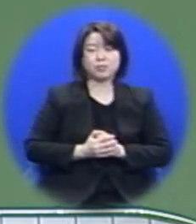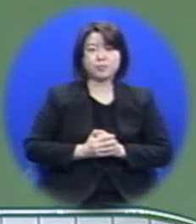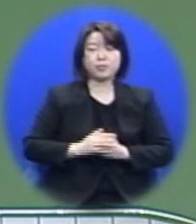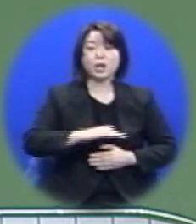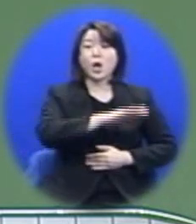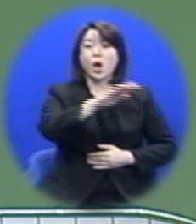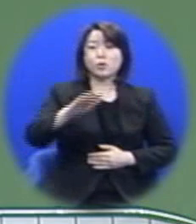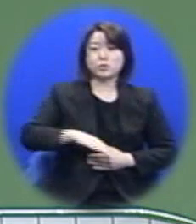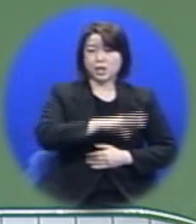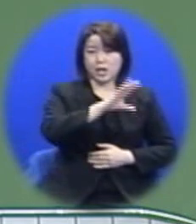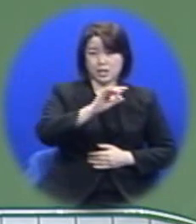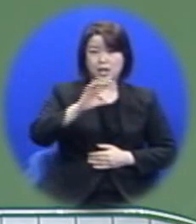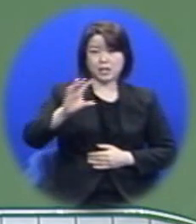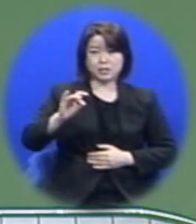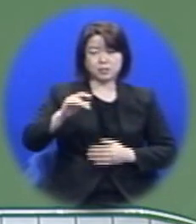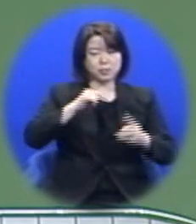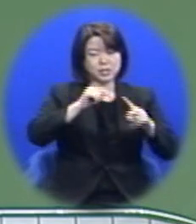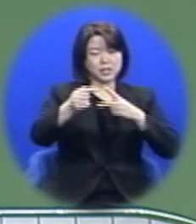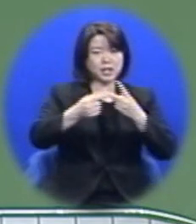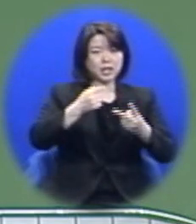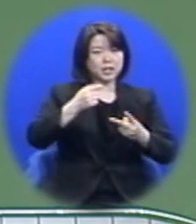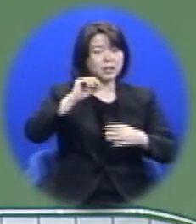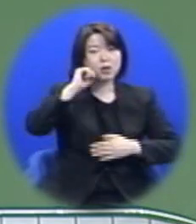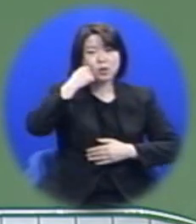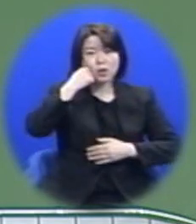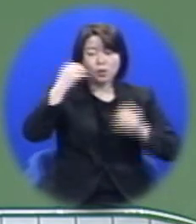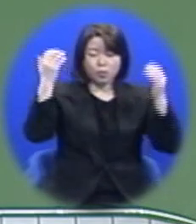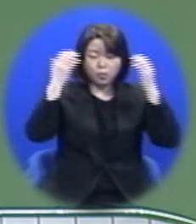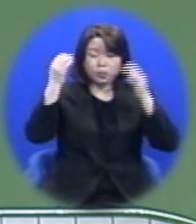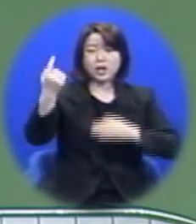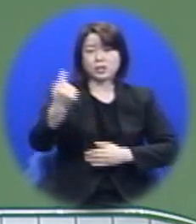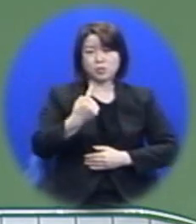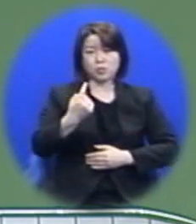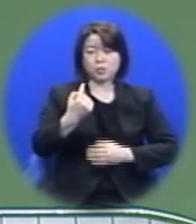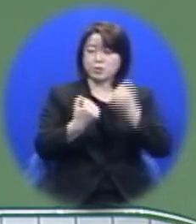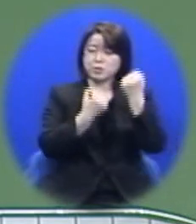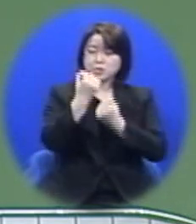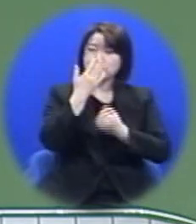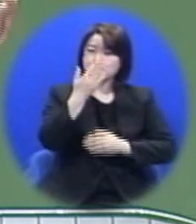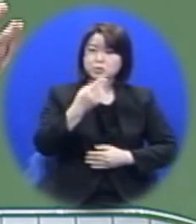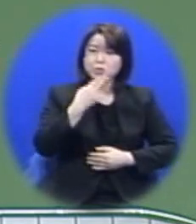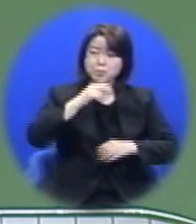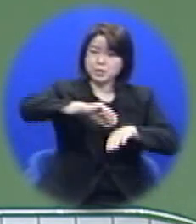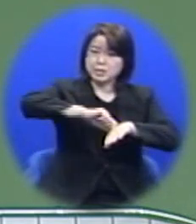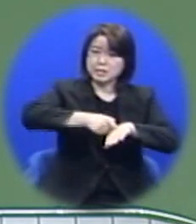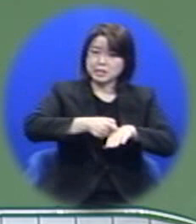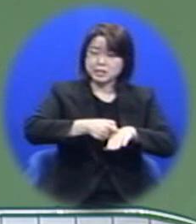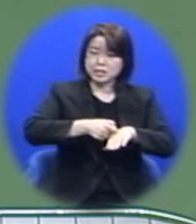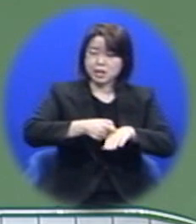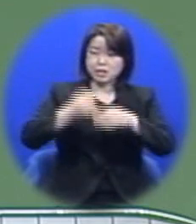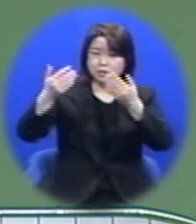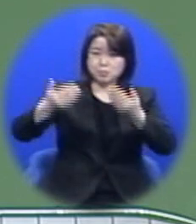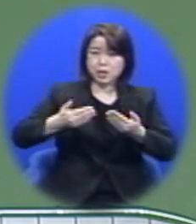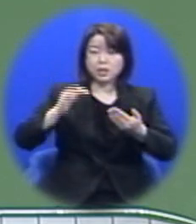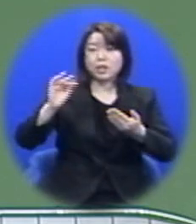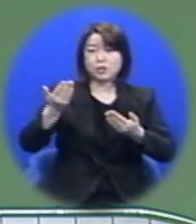우리가 때때로는 이해할 수 없는 고난이 오고 설명할 수 없는 재앙을 하나님의 자녀들이 겪게